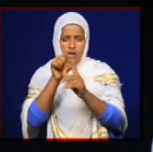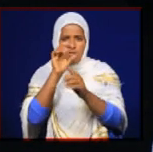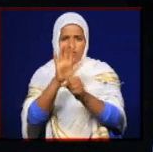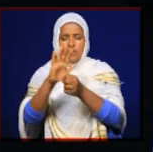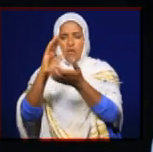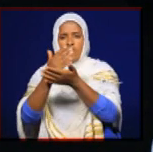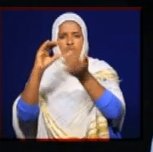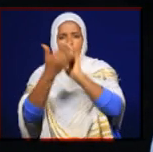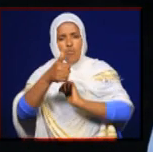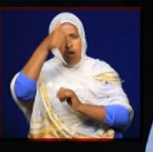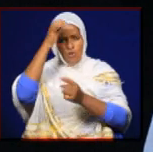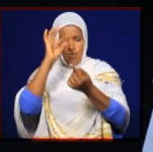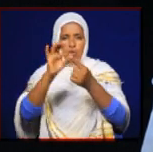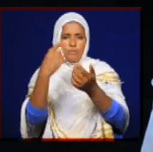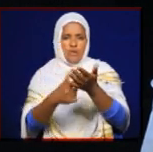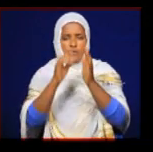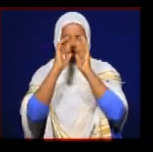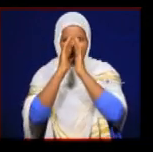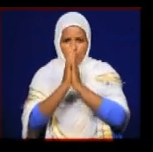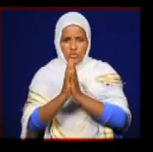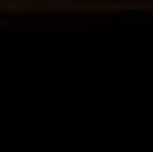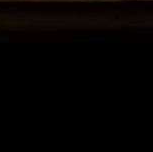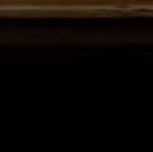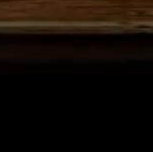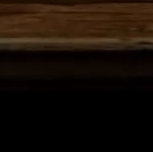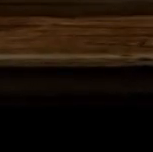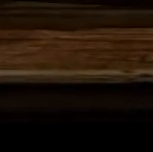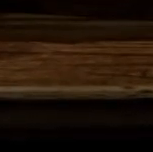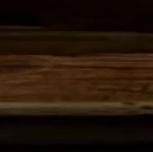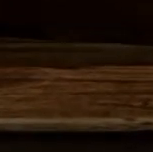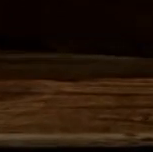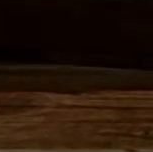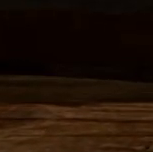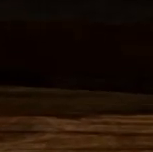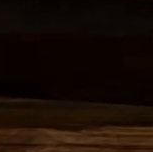እንድንነሳሳ ከቃል ኪዳናቸውም ተካፋይ እንድንሆን ነው። ዋናው አላማው ይሄ ነው።